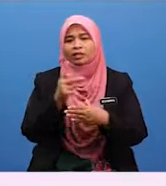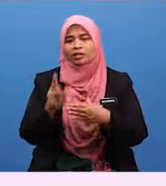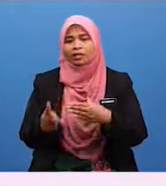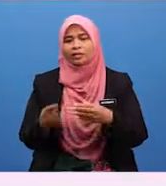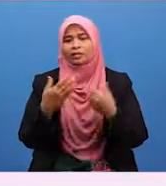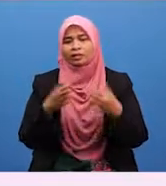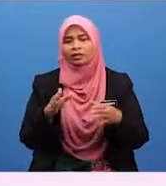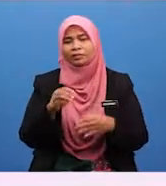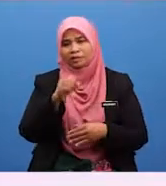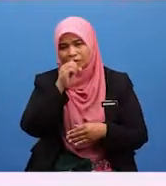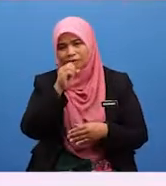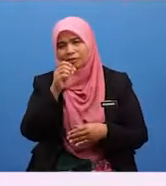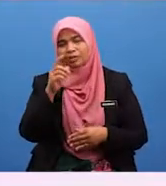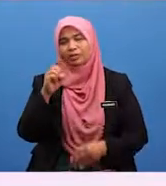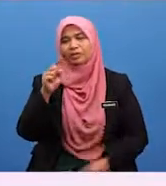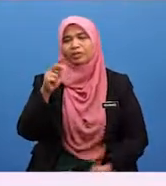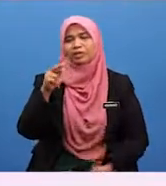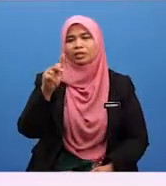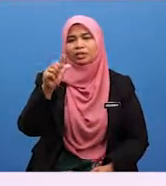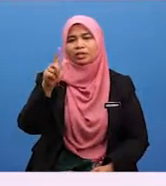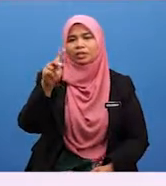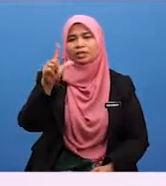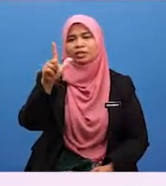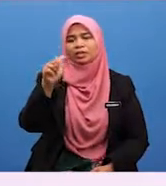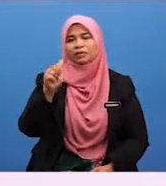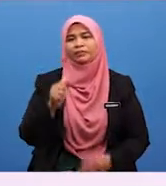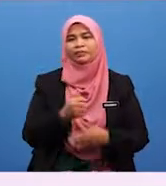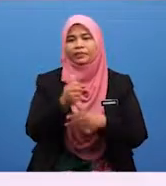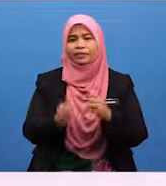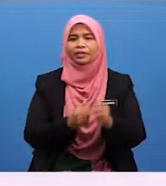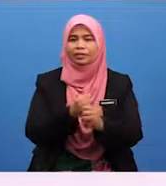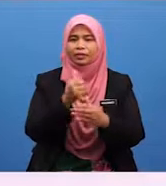tiupan sangkakala, alam akhirat pula bermula.